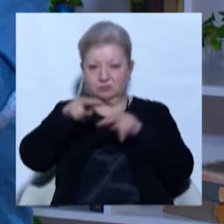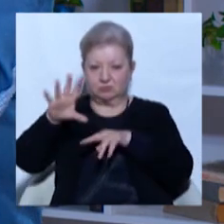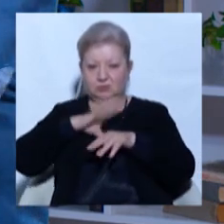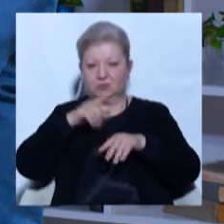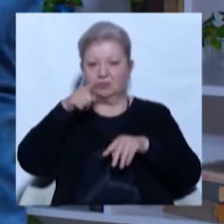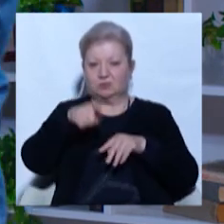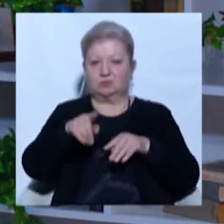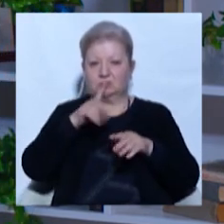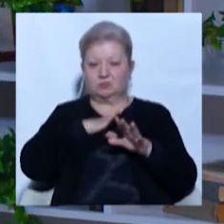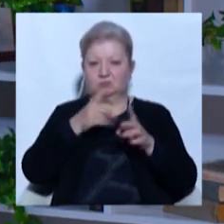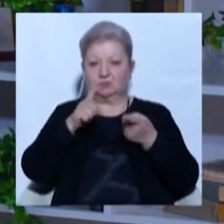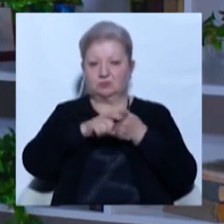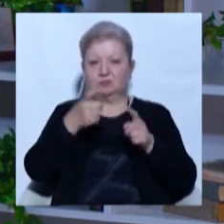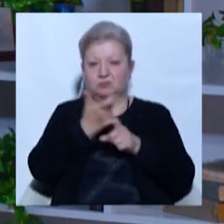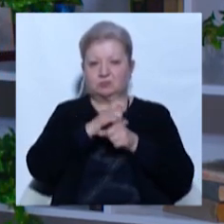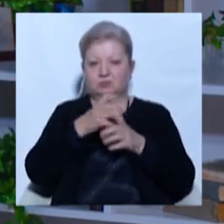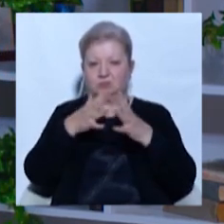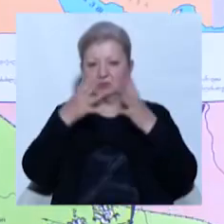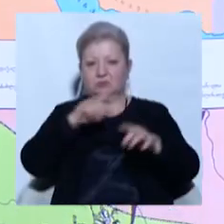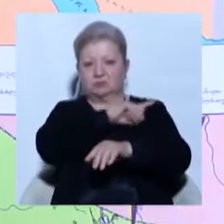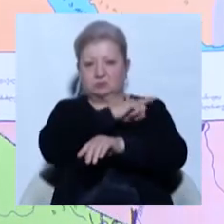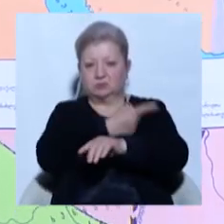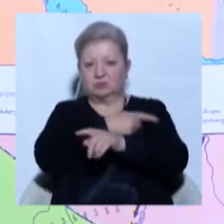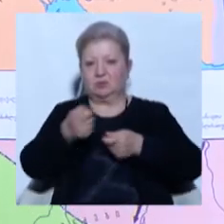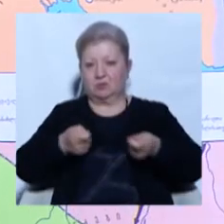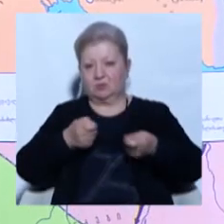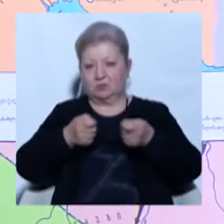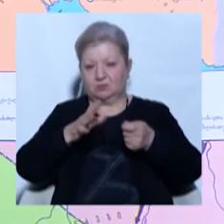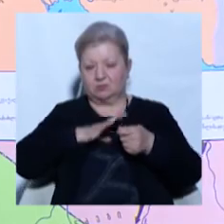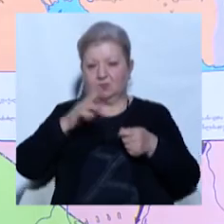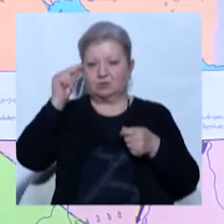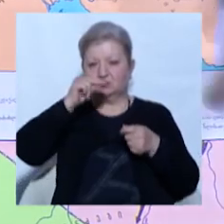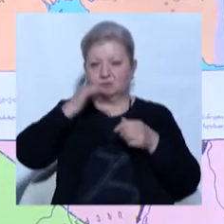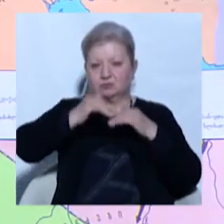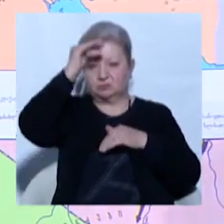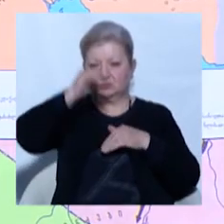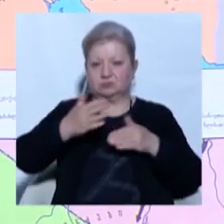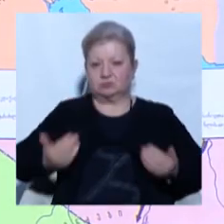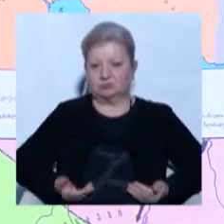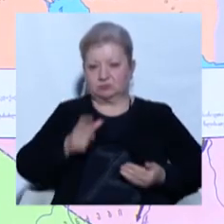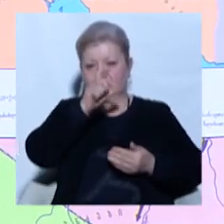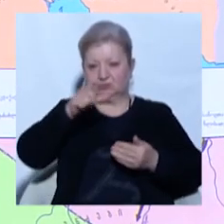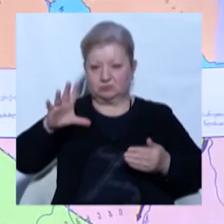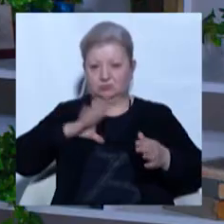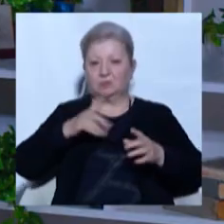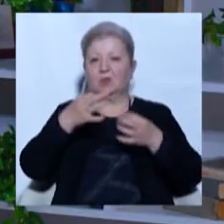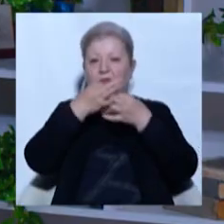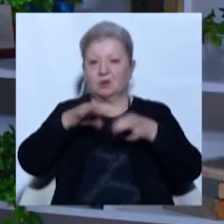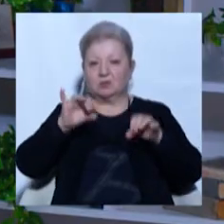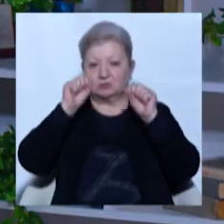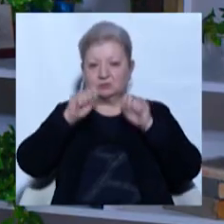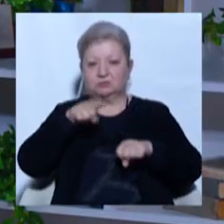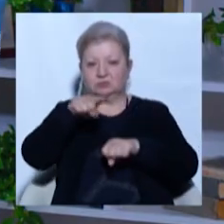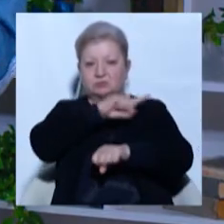იყო იმ დიდი ძალის მართვა, რომელიც ჩრდილო კავკასიაში ცხოვრობდა და მას თავისუფლად შეეძლო გამოეყვანა ეს